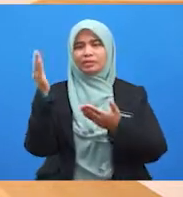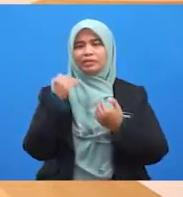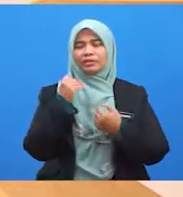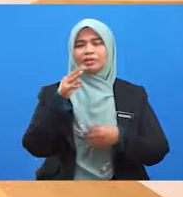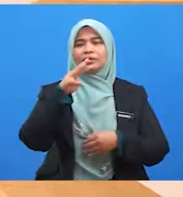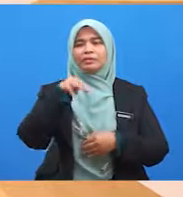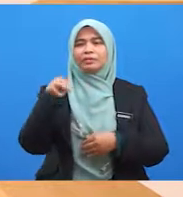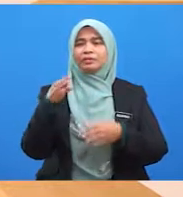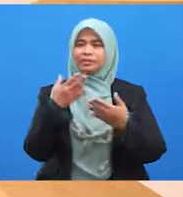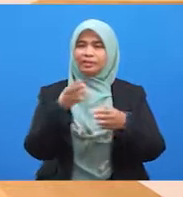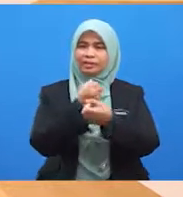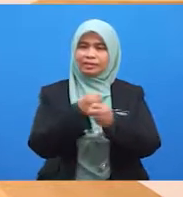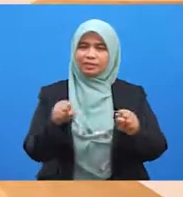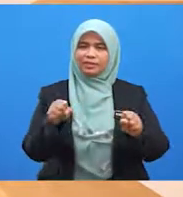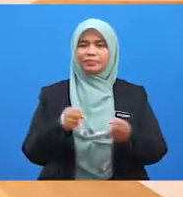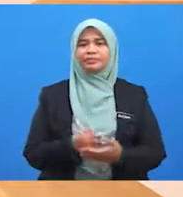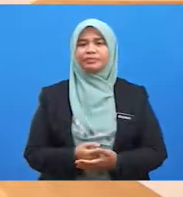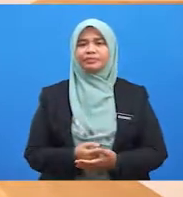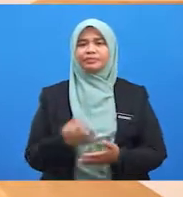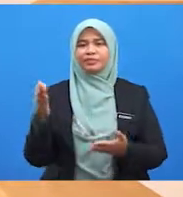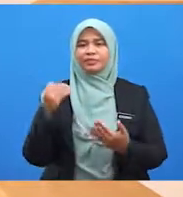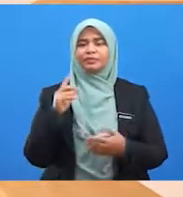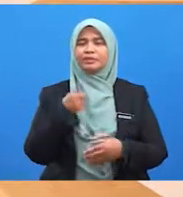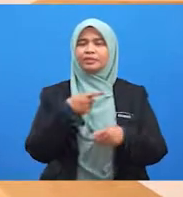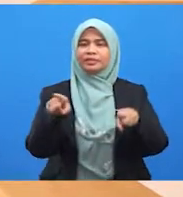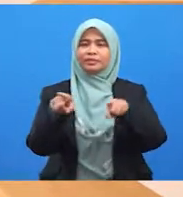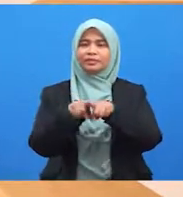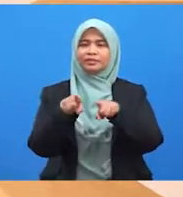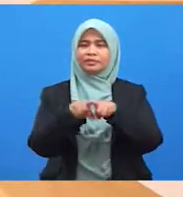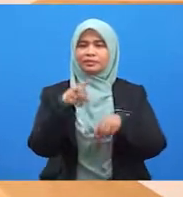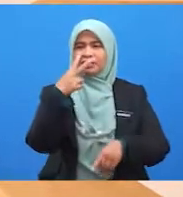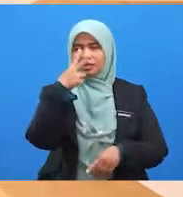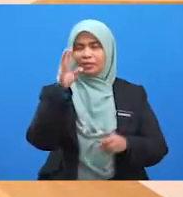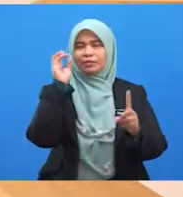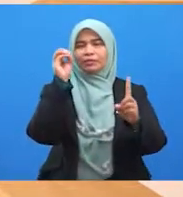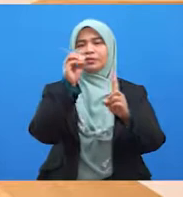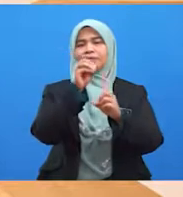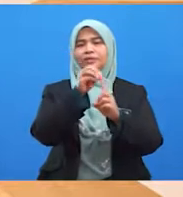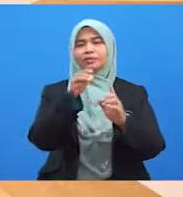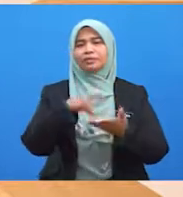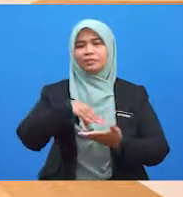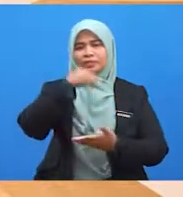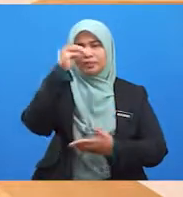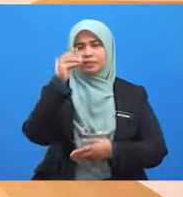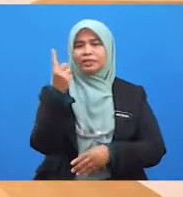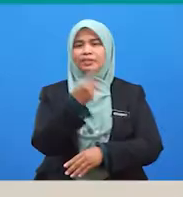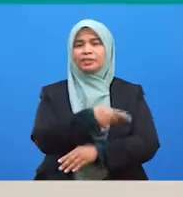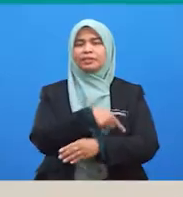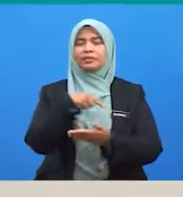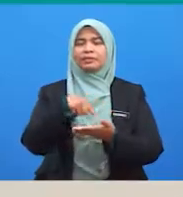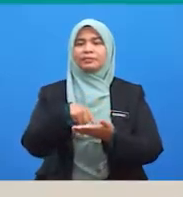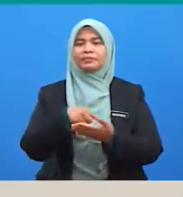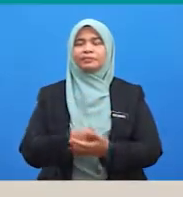murid-murid sudah bersedia ya. Ayo, mari kita sama-sama melihat objektif pembelajaran kita pada hari